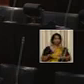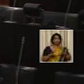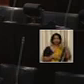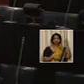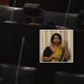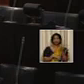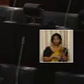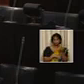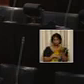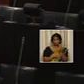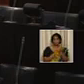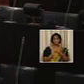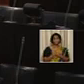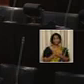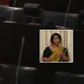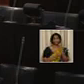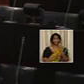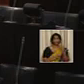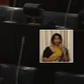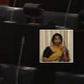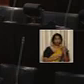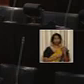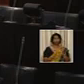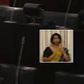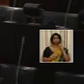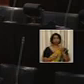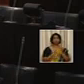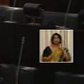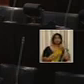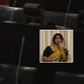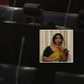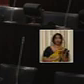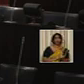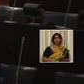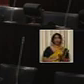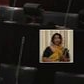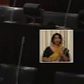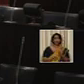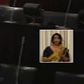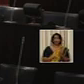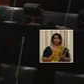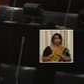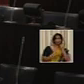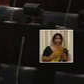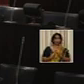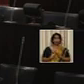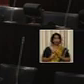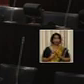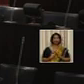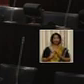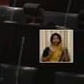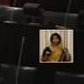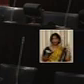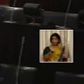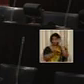ඒ මුදල රුපියල් මිලියන 2යි 3යි එක පුද්ගලයෙක්ගේ කවුද එතකොට මේක ගෙවන්නේ අපේ රට කොයි විදියටද මේකට ගෙවන්නේ ඒ අය ගිහිල්ලා